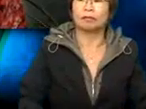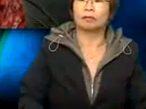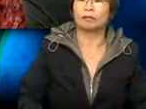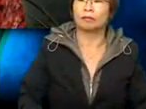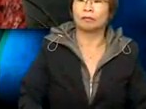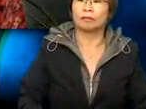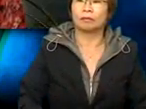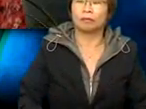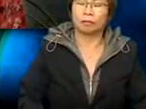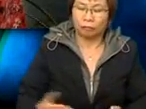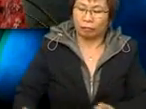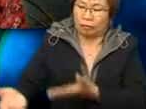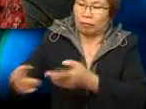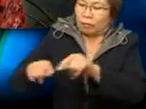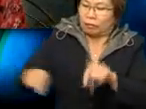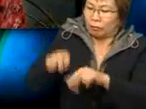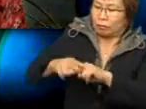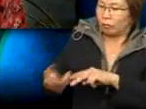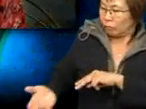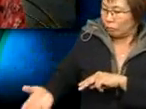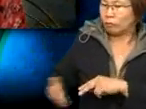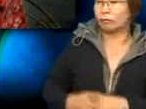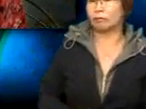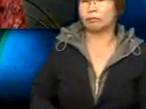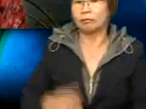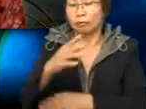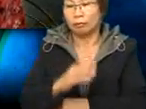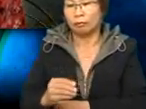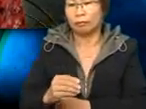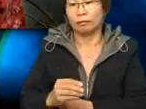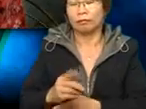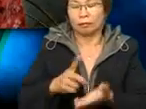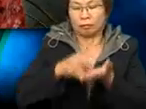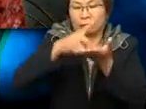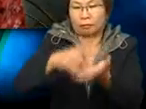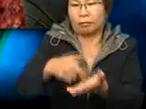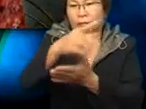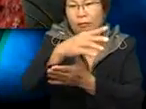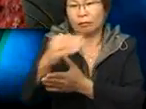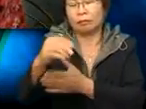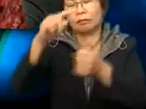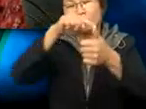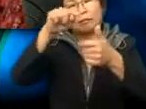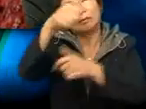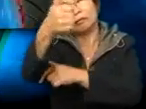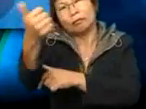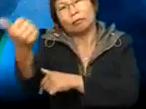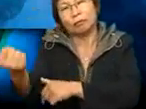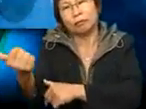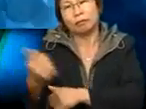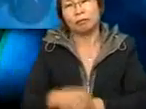memberikan tempat duduk kepada mereka, menghulurkan derma dan sebagainya.